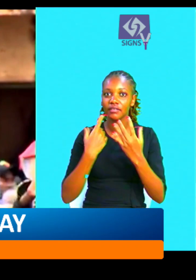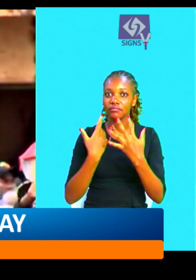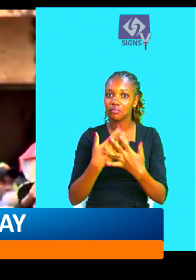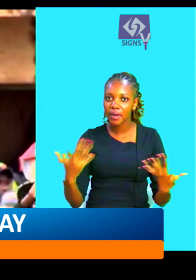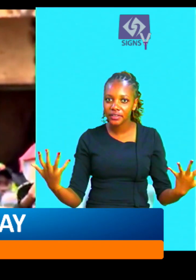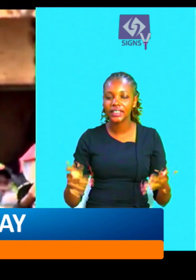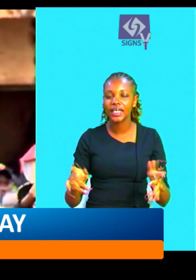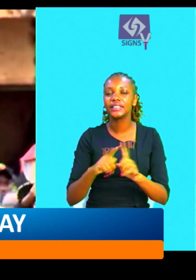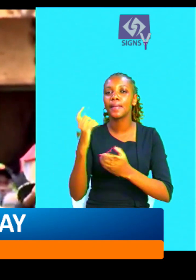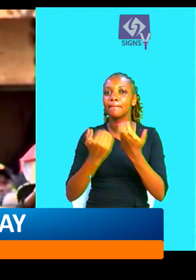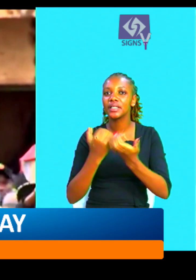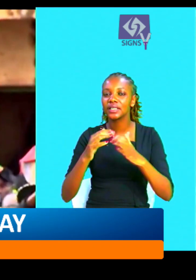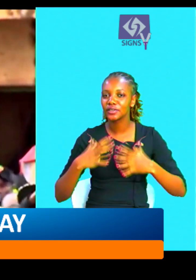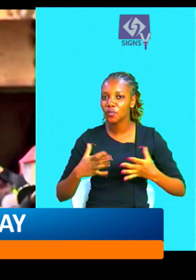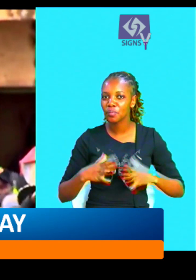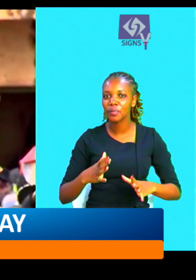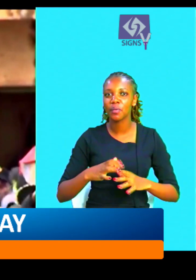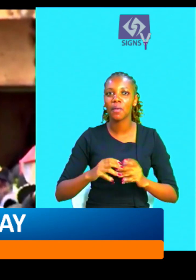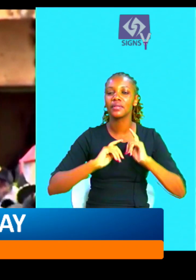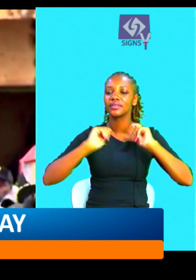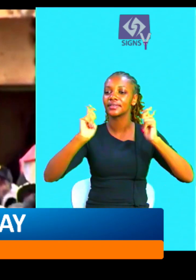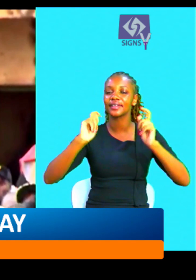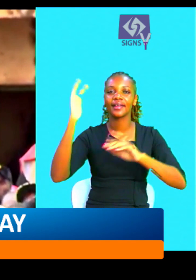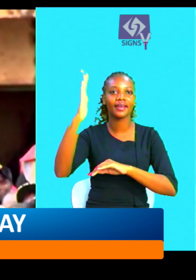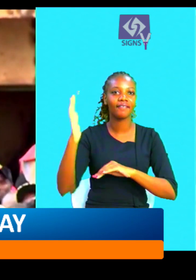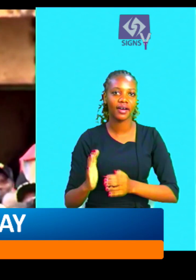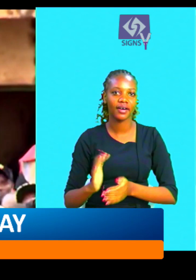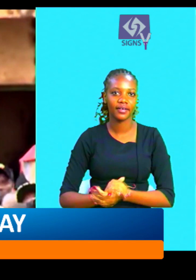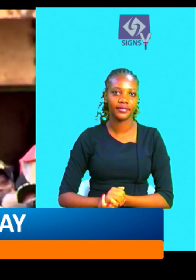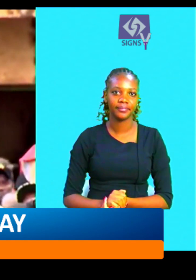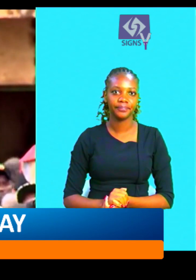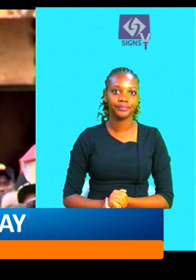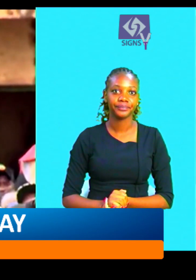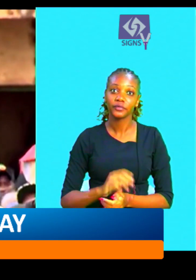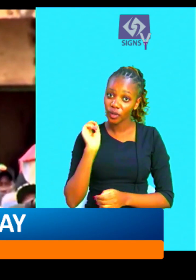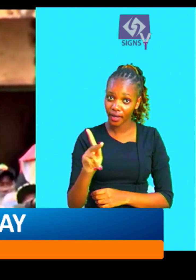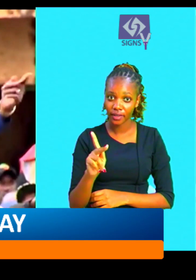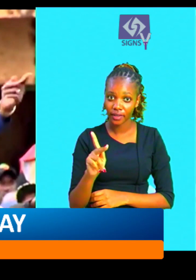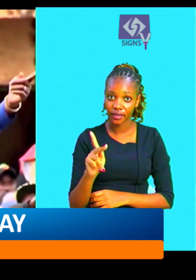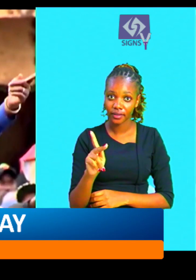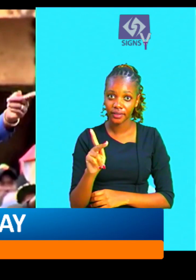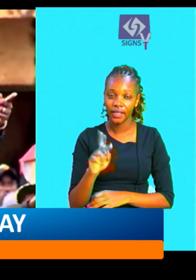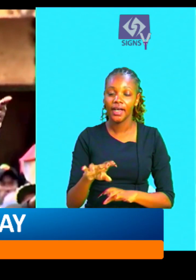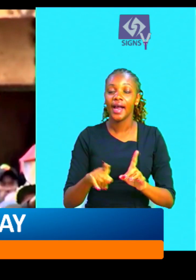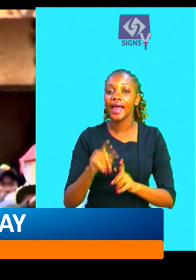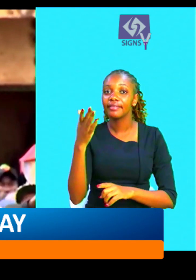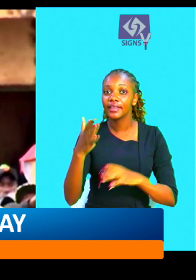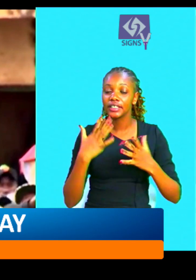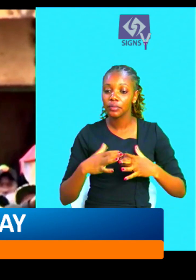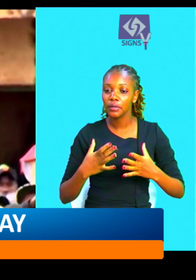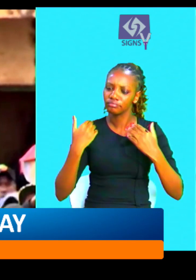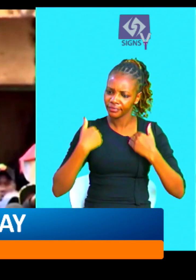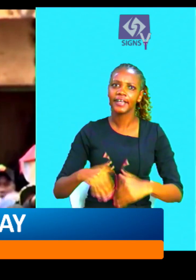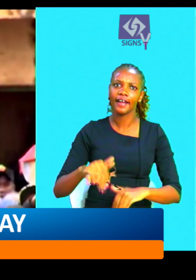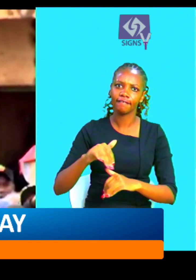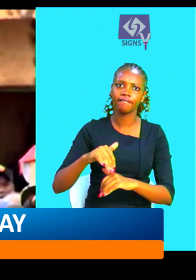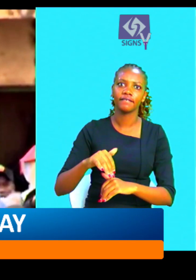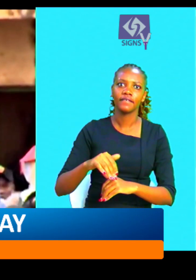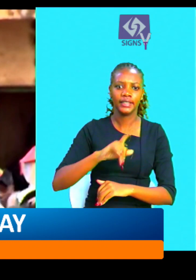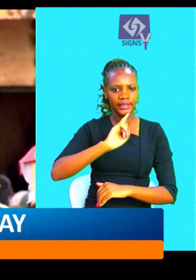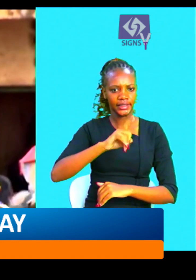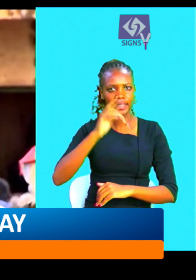mkate, hakuna chochote. Mimi nilikuwa muungwana nikawaambia hao watu ya kwamba wawache fujo, wakalete fujo Kenya. Mimi